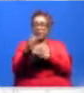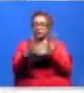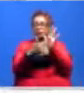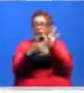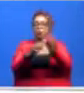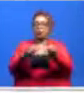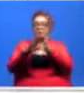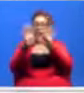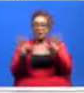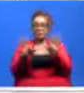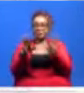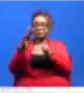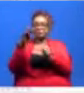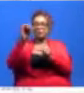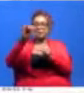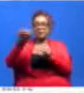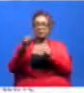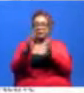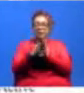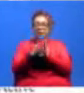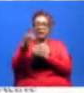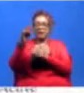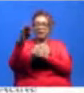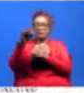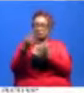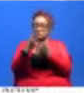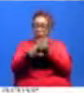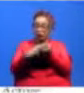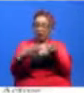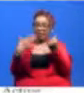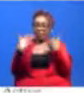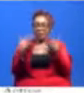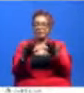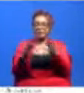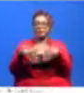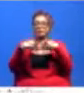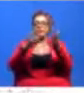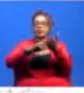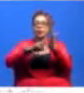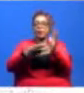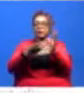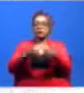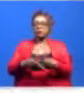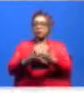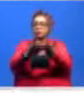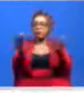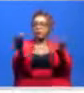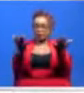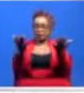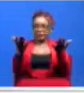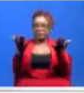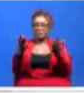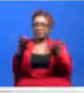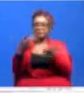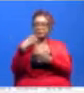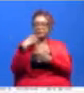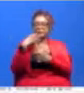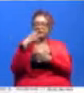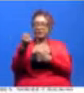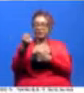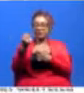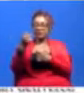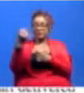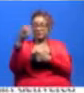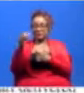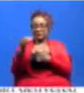zinaonyesha kuwa MEMS Distributors na Kell Chemicals kwa pamoja zilipewa kandarasi ya usambazaji wa mifuko